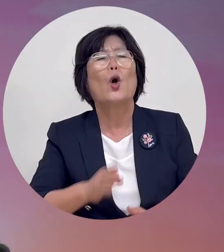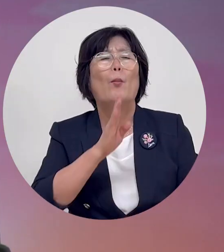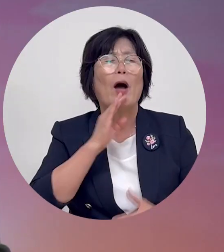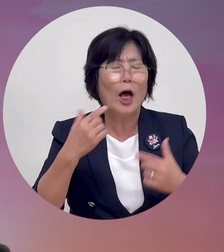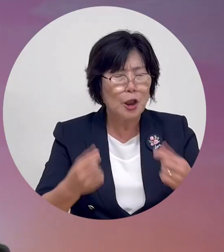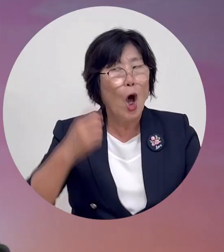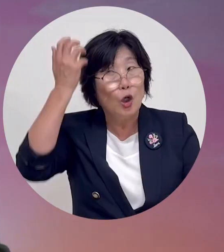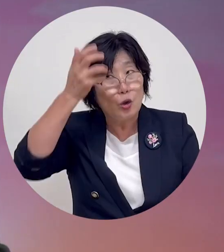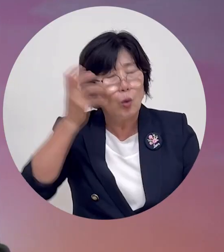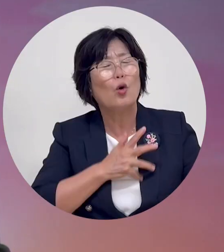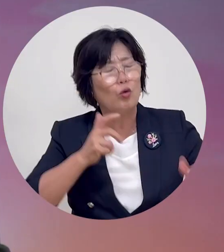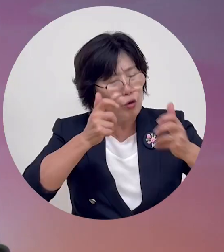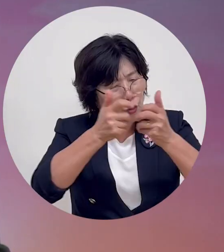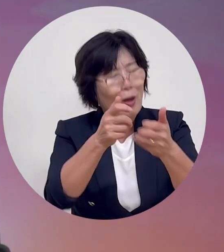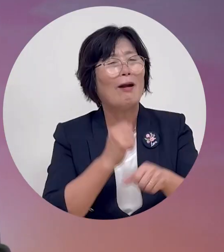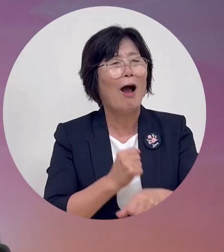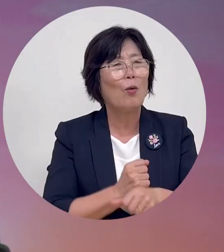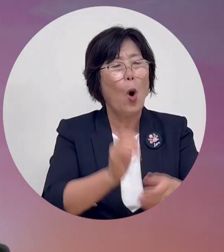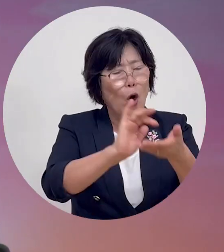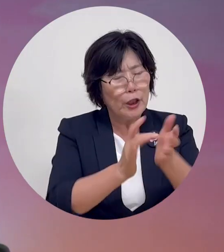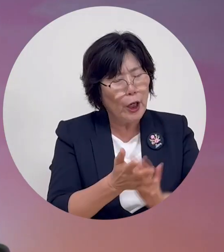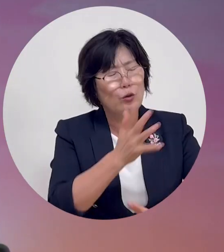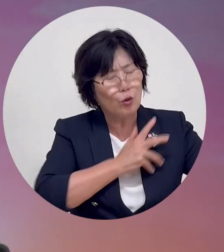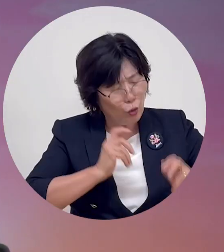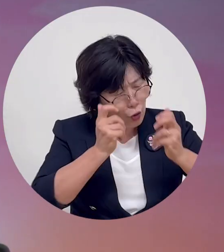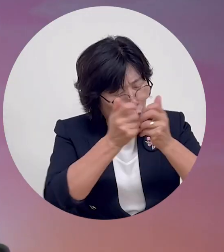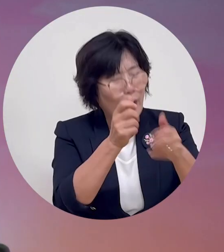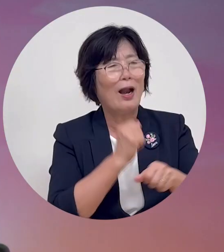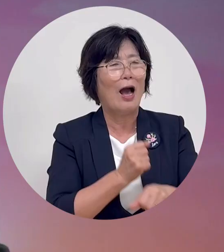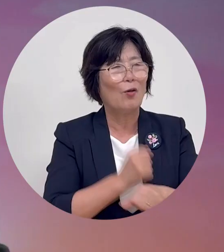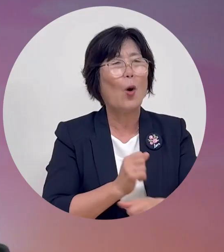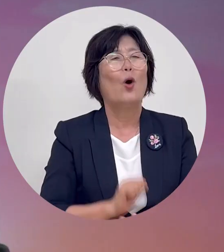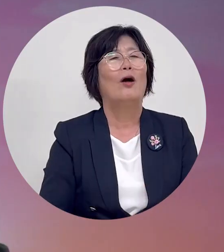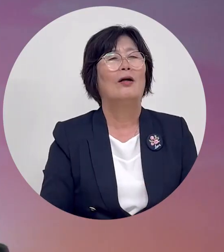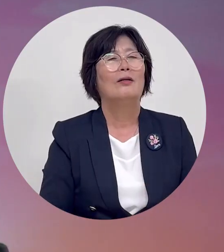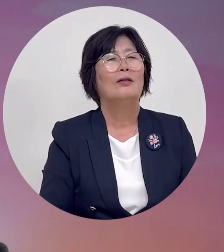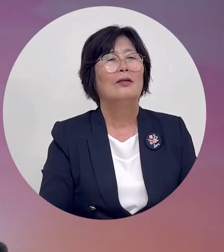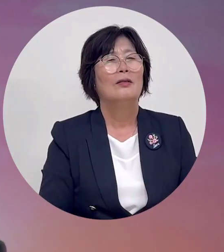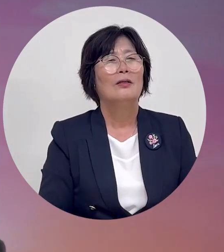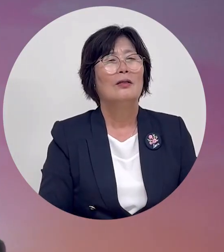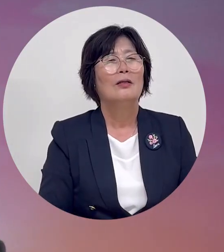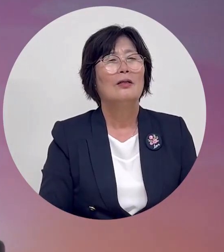성령으로 충만하고 예수로 충만하고